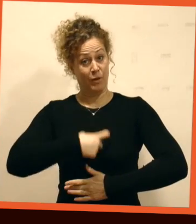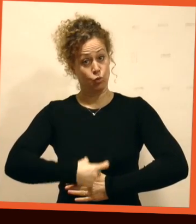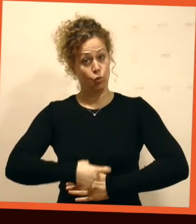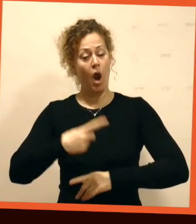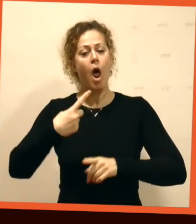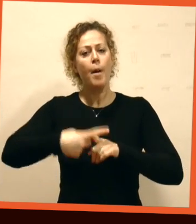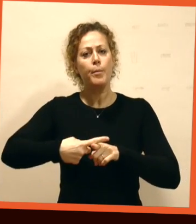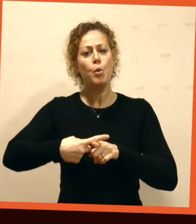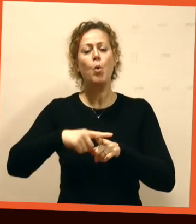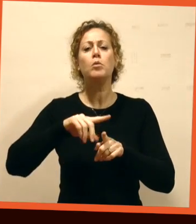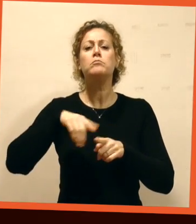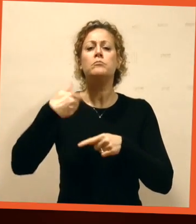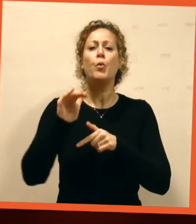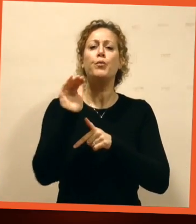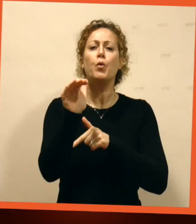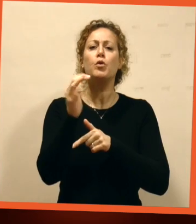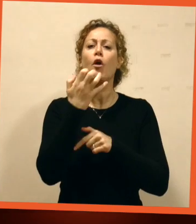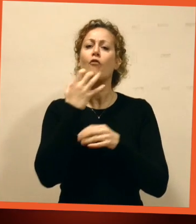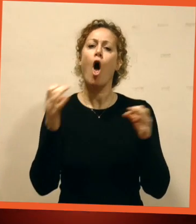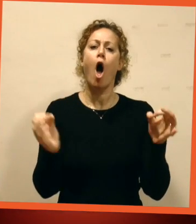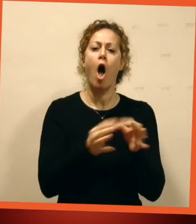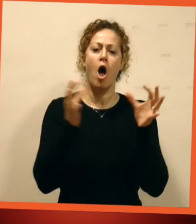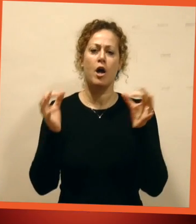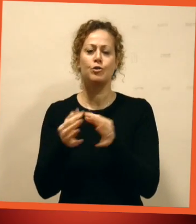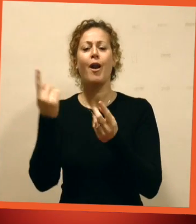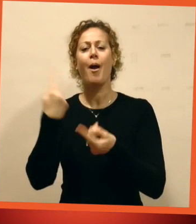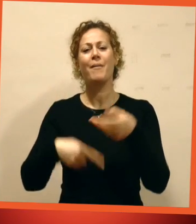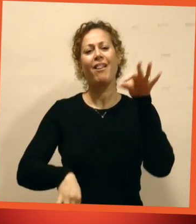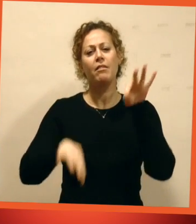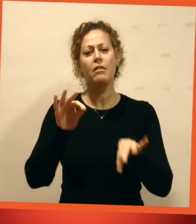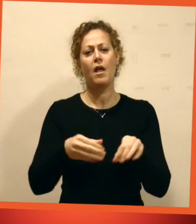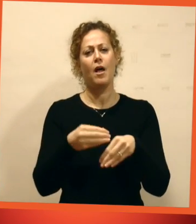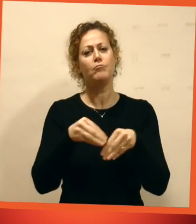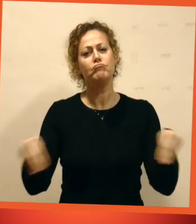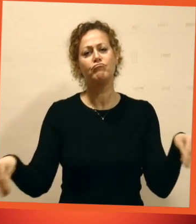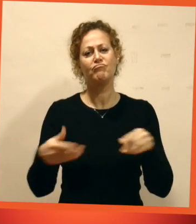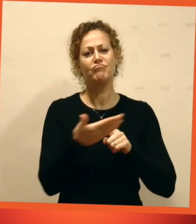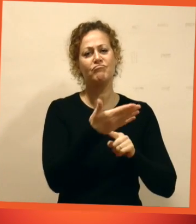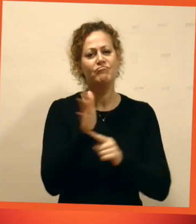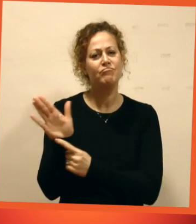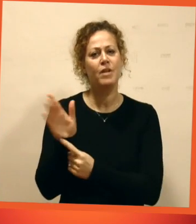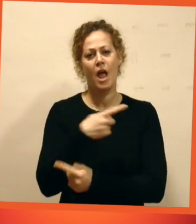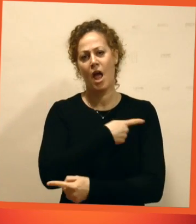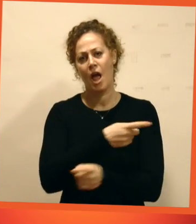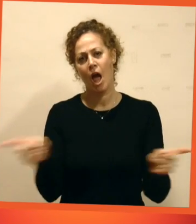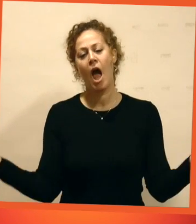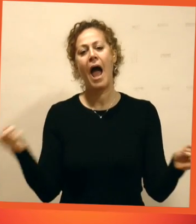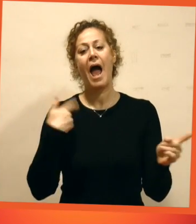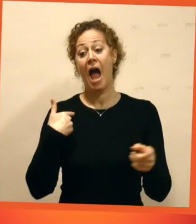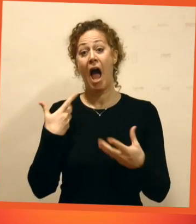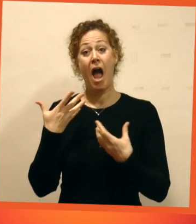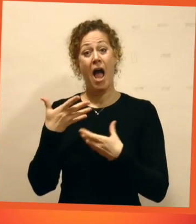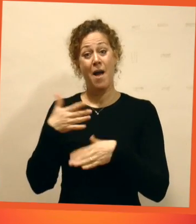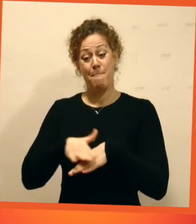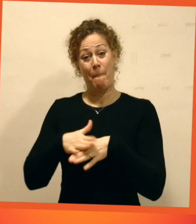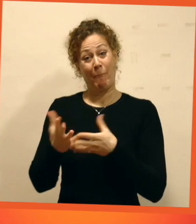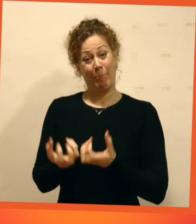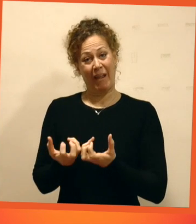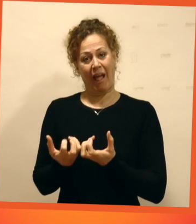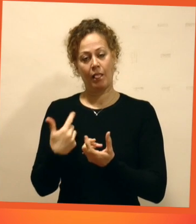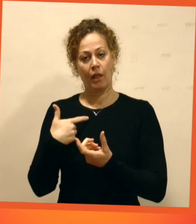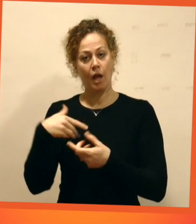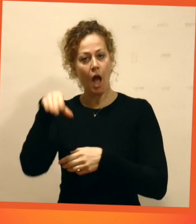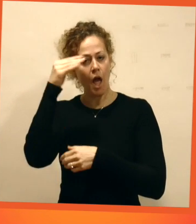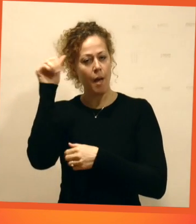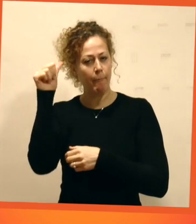delle occasioni per esibirci, per mettere in pratica quello che avevamo imparato. E